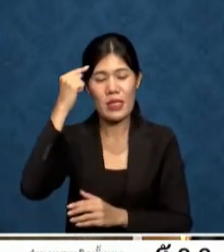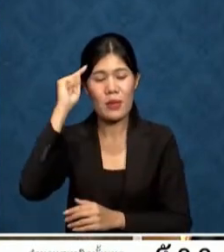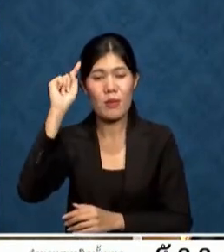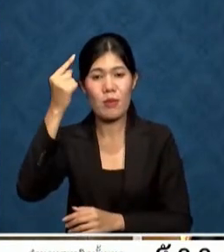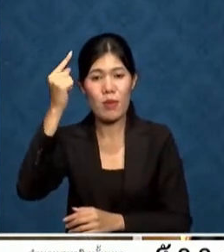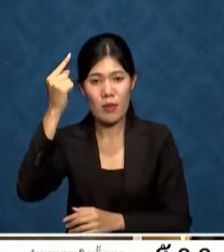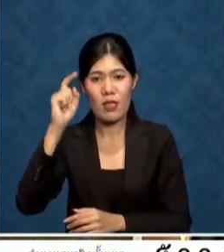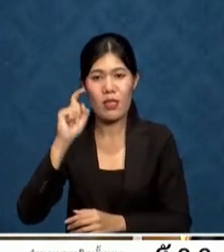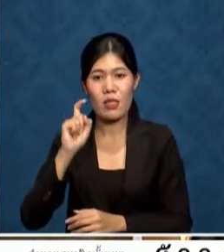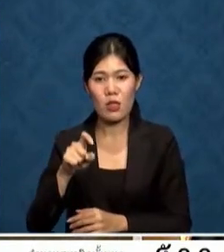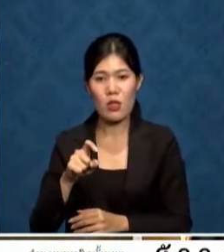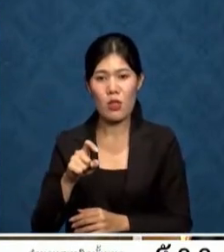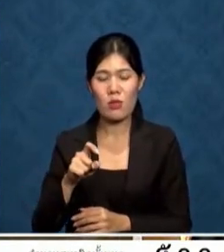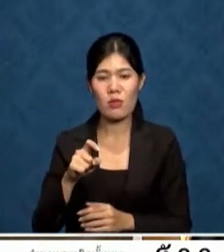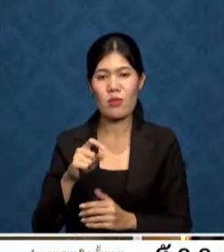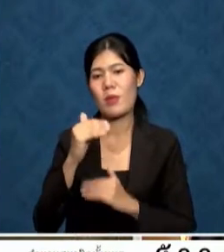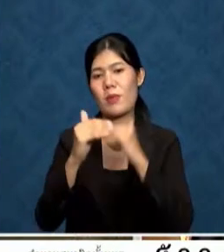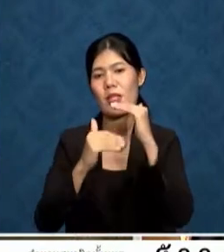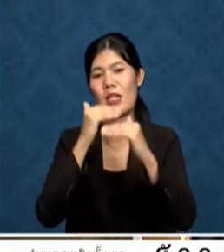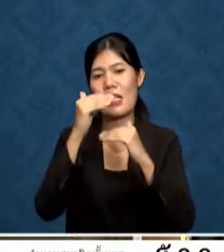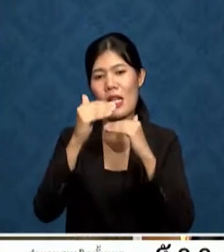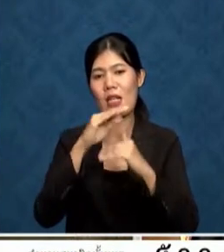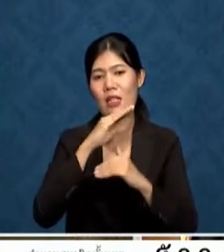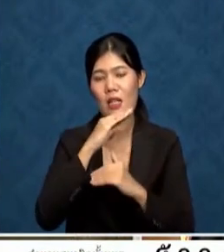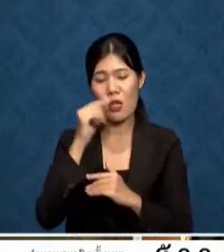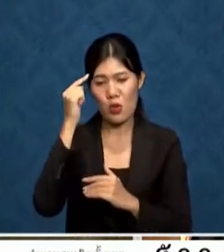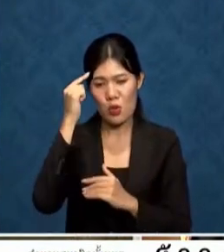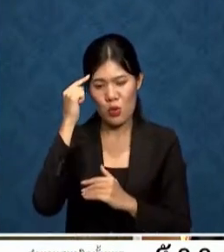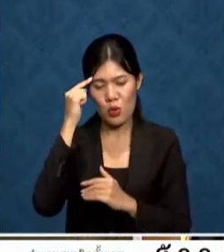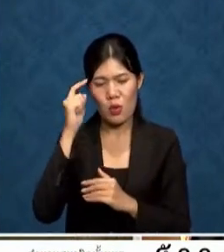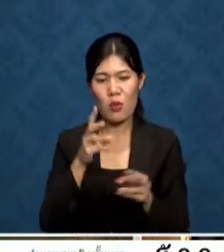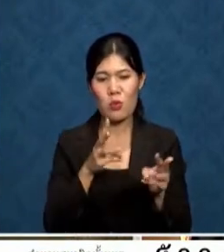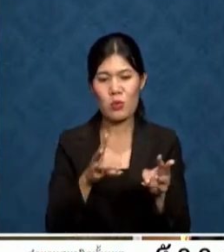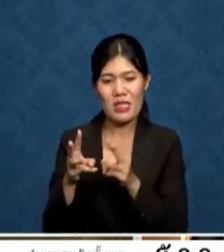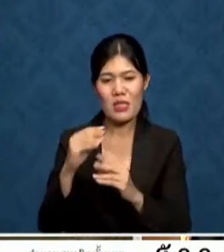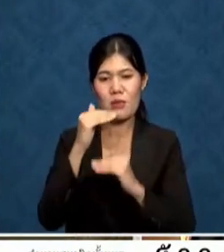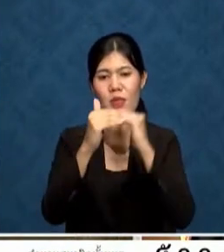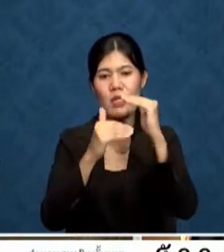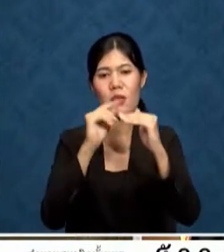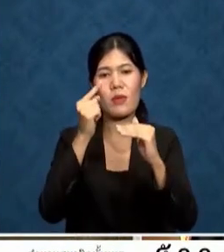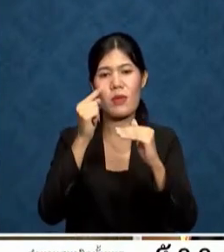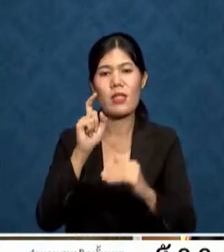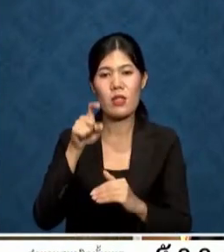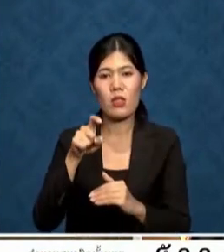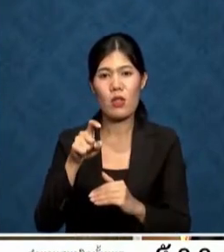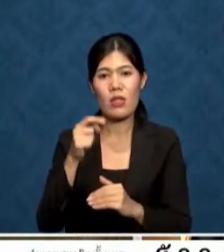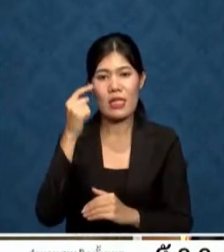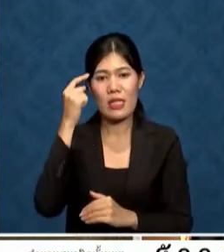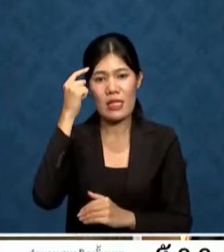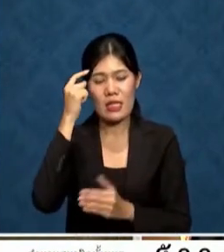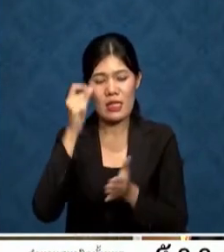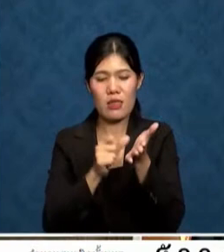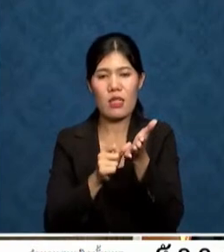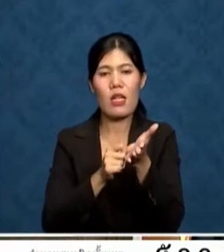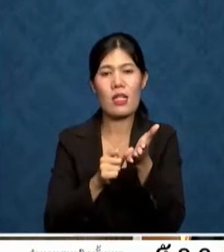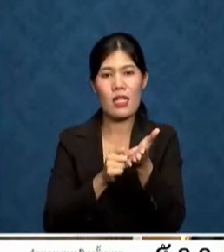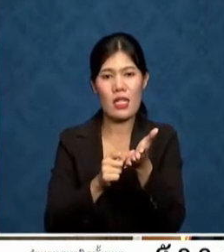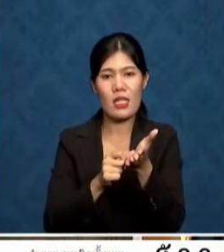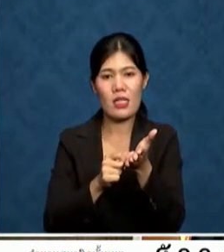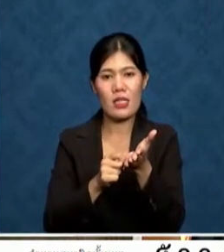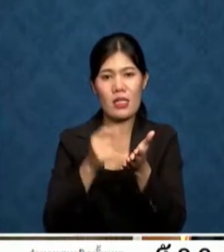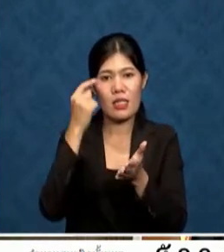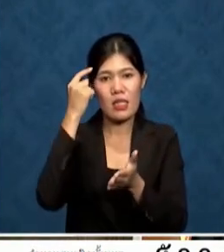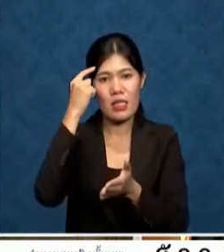เกิดถ้าเราหา Core Valueของมันไม่เจอวิธีการที่ง่ายที่สุดครับปรับทัศนคติของตัวท่านเองครับหยุด